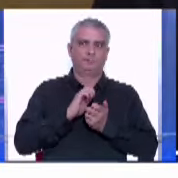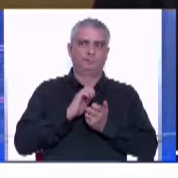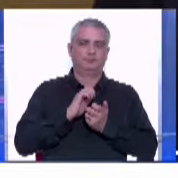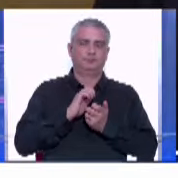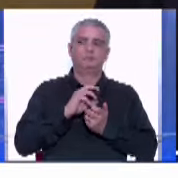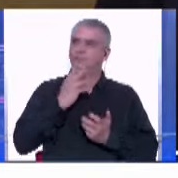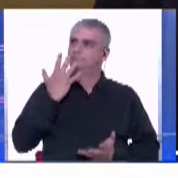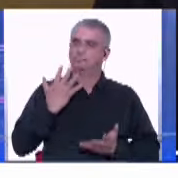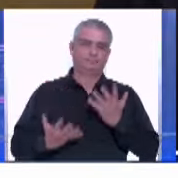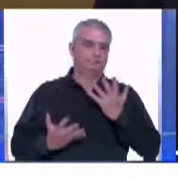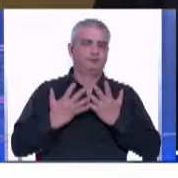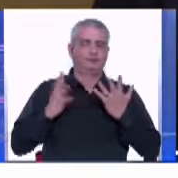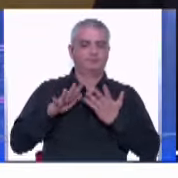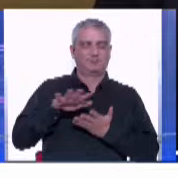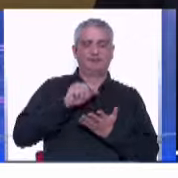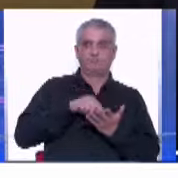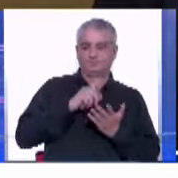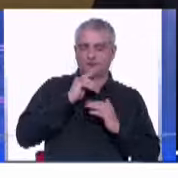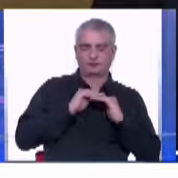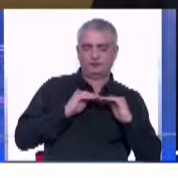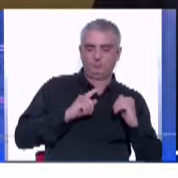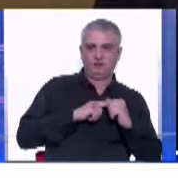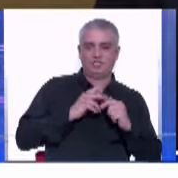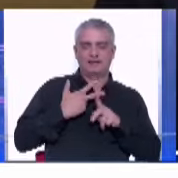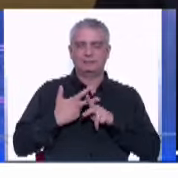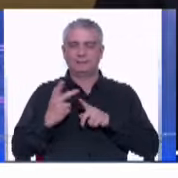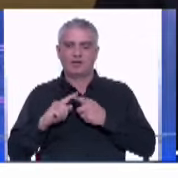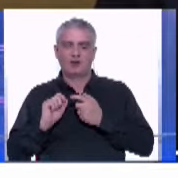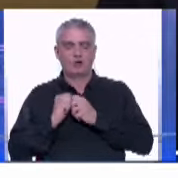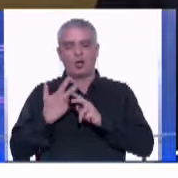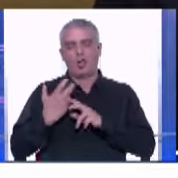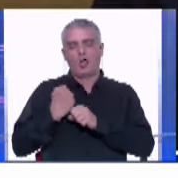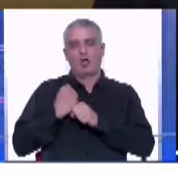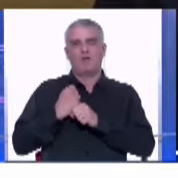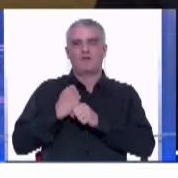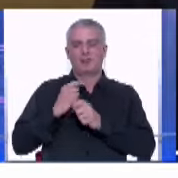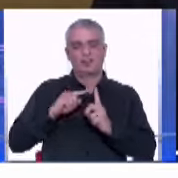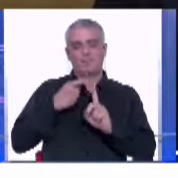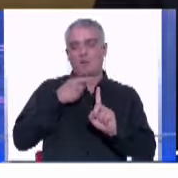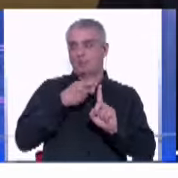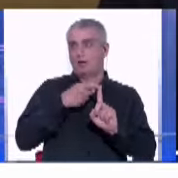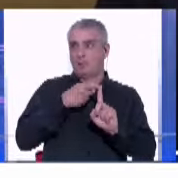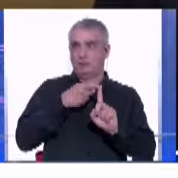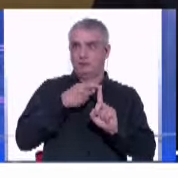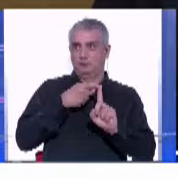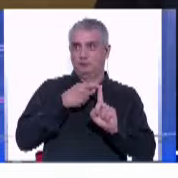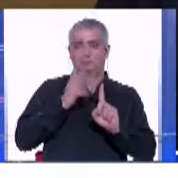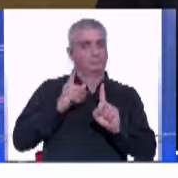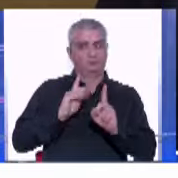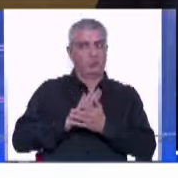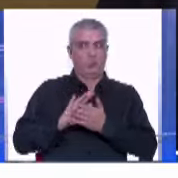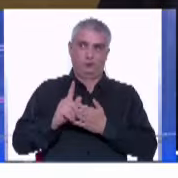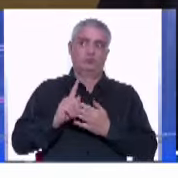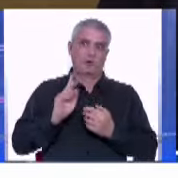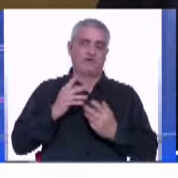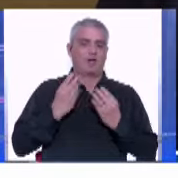ויש הבדל גדול אם הסביבה היא שקטה, סטרילית, ואתה רק עובד על היעד עצמו, שזה גם לא פשוט, אבל